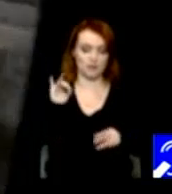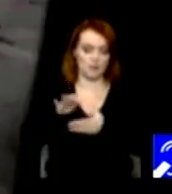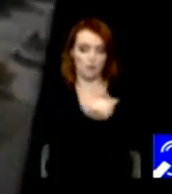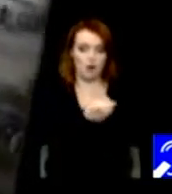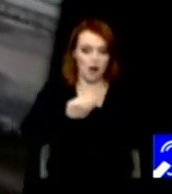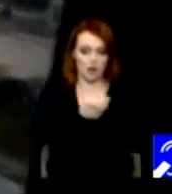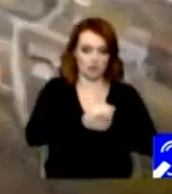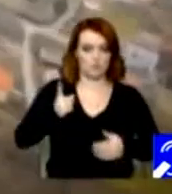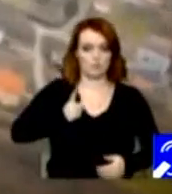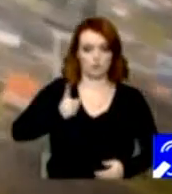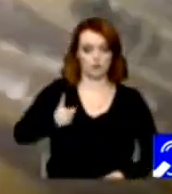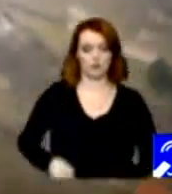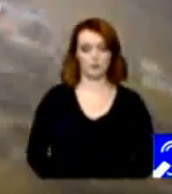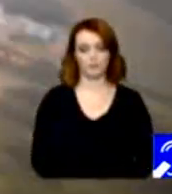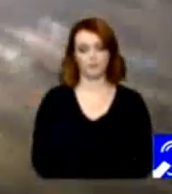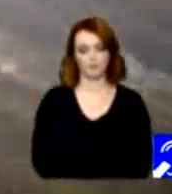de patrulare